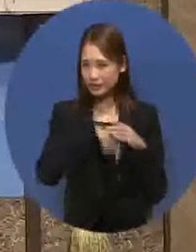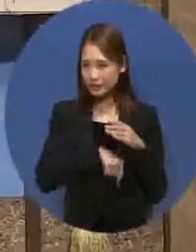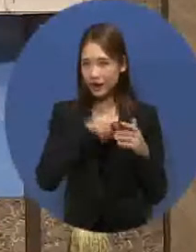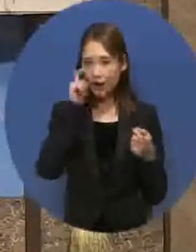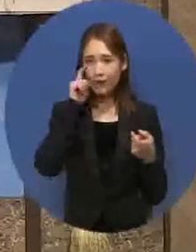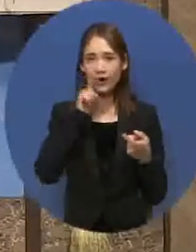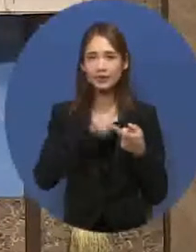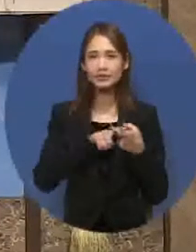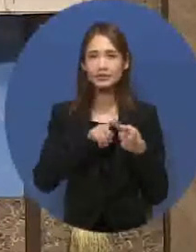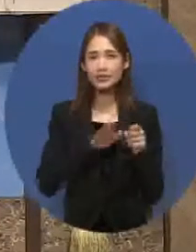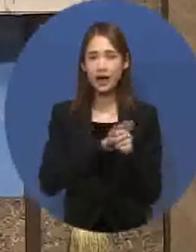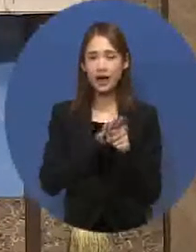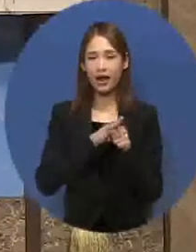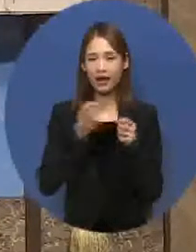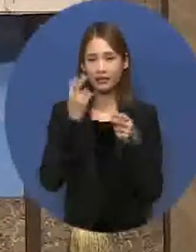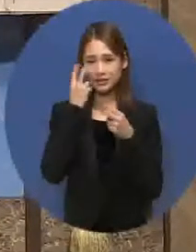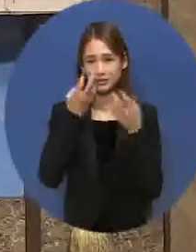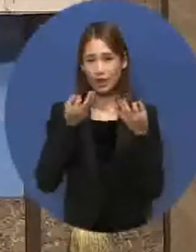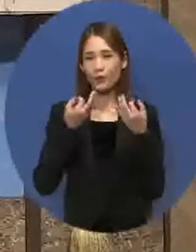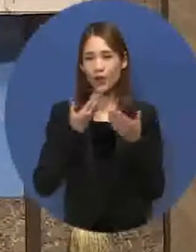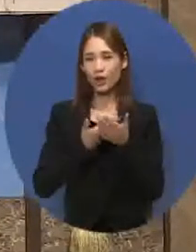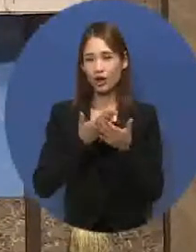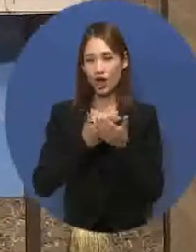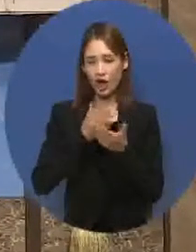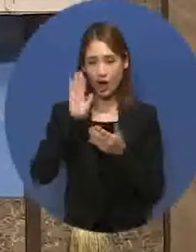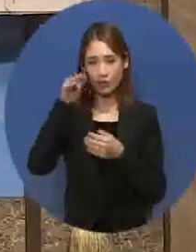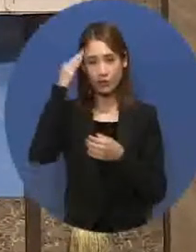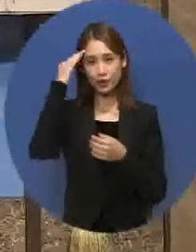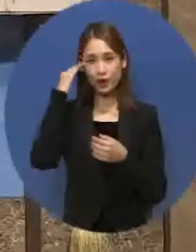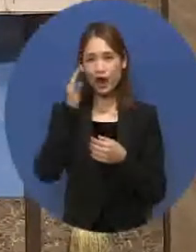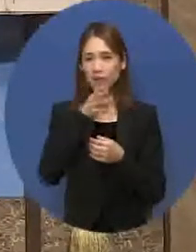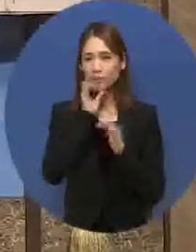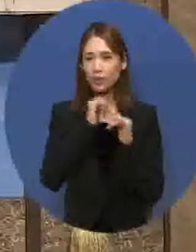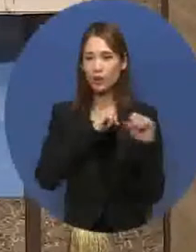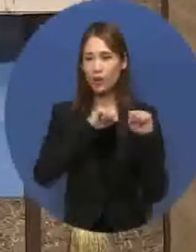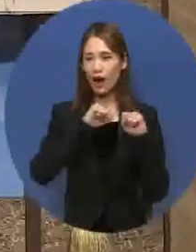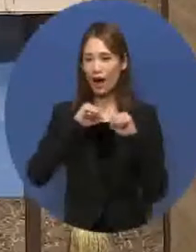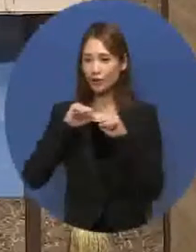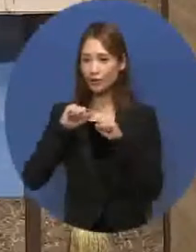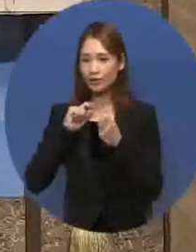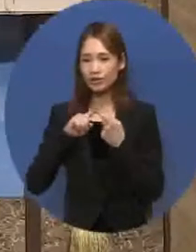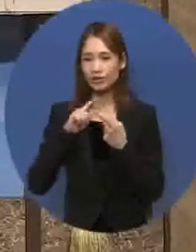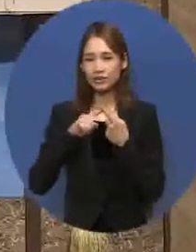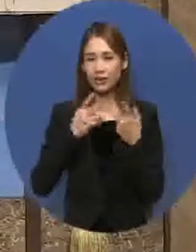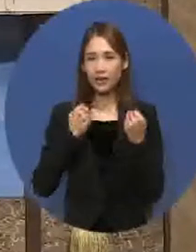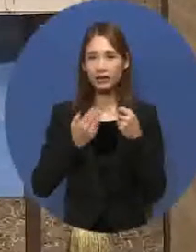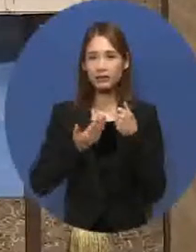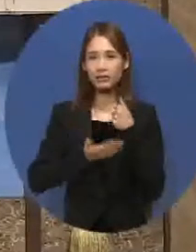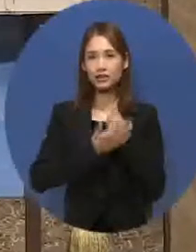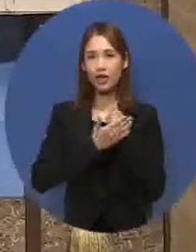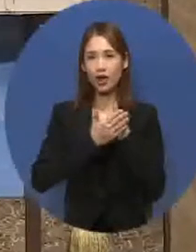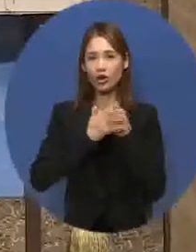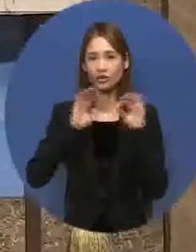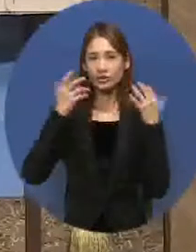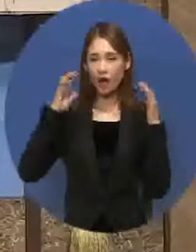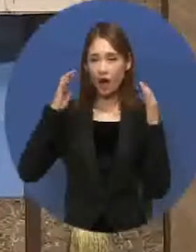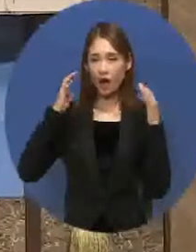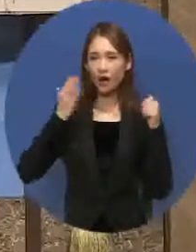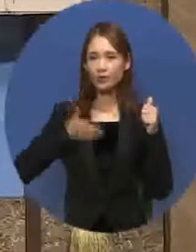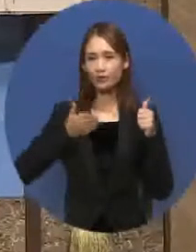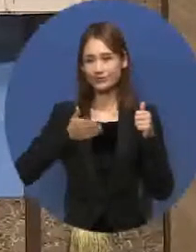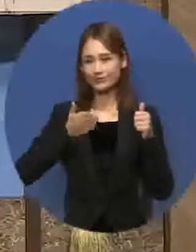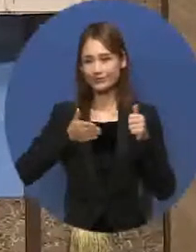애정으로 지켜봐 주시고 앞으로 대한노인의 활동에 대해서 많은 격려와 성원을